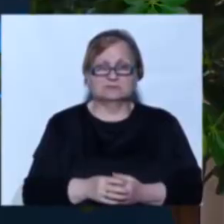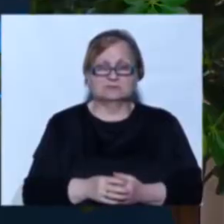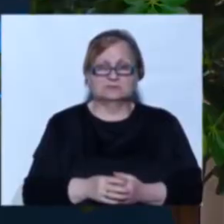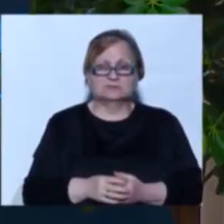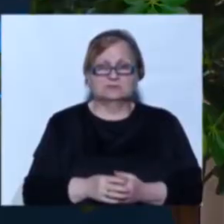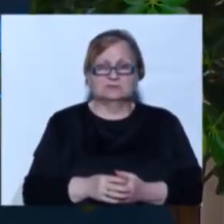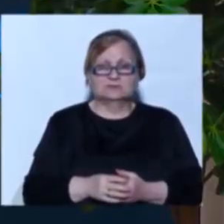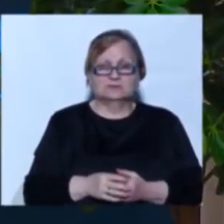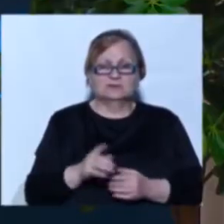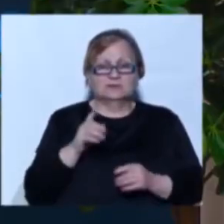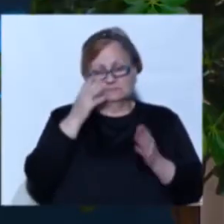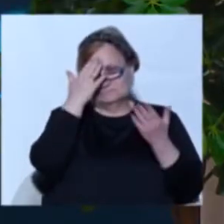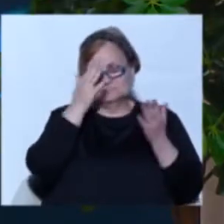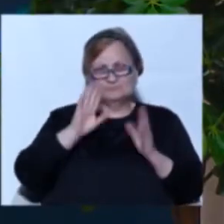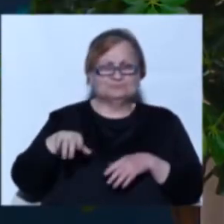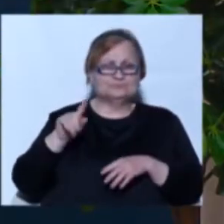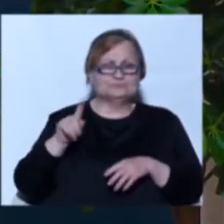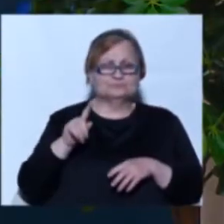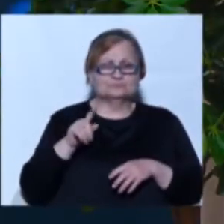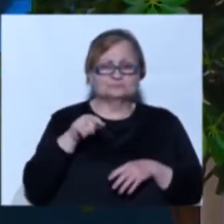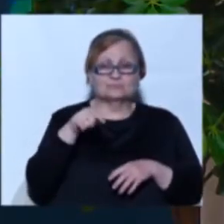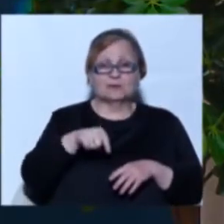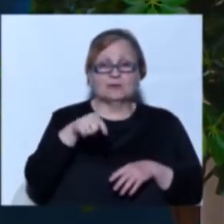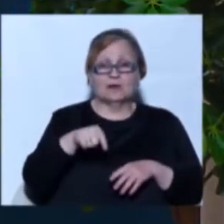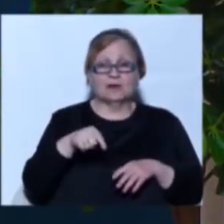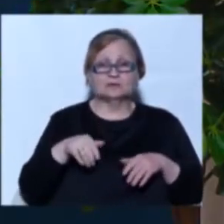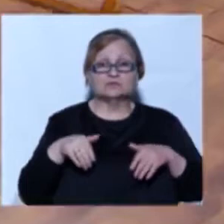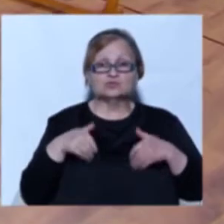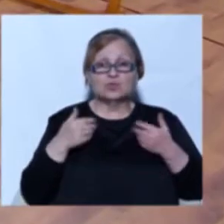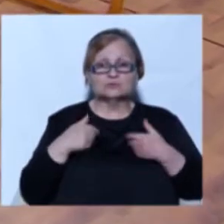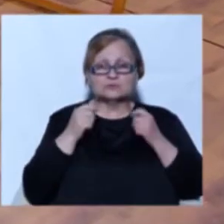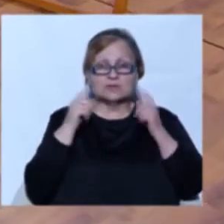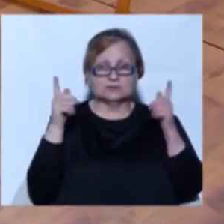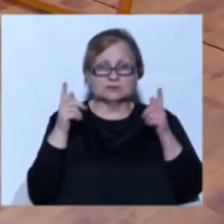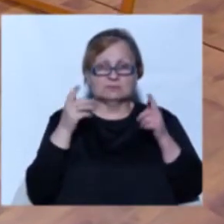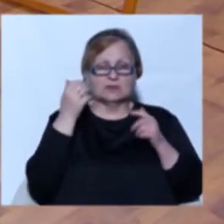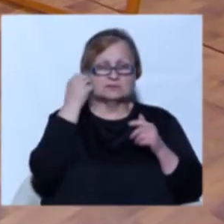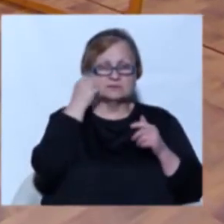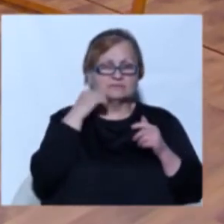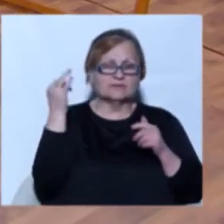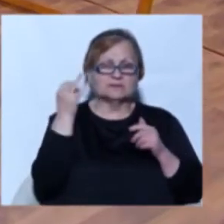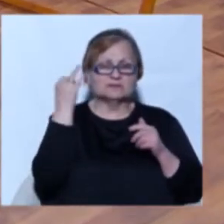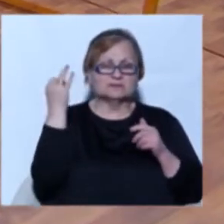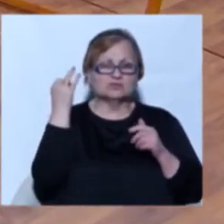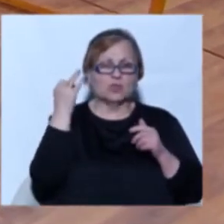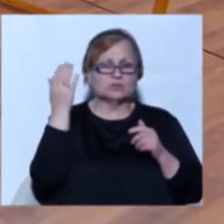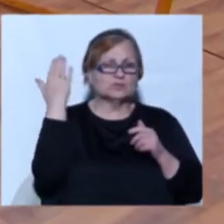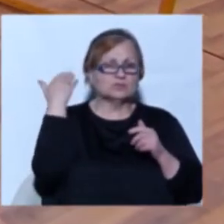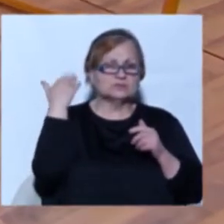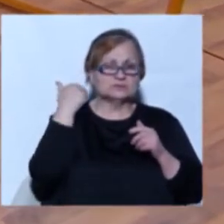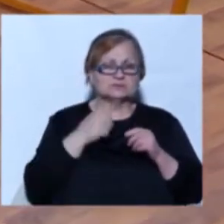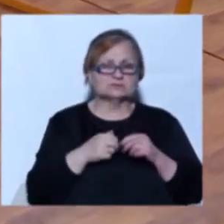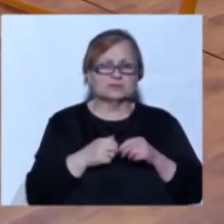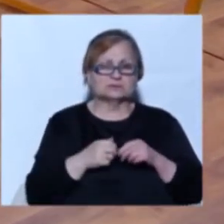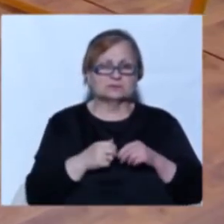დავანებოთ თავი იმას, რომ აქ ისევ ცოცხლდება ისტორიული წარსული, მაგრამ არა უნდა ვთქვათ ამაზეც ორიოდე